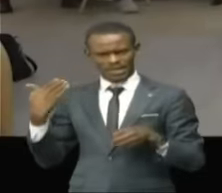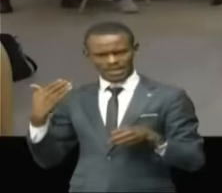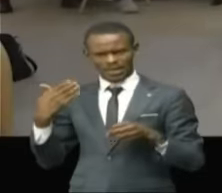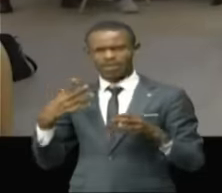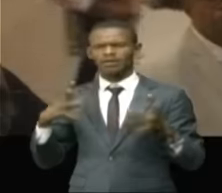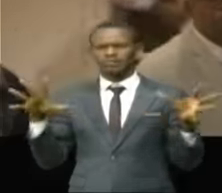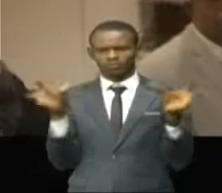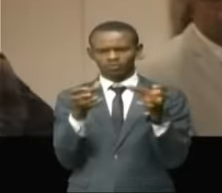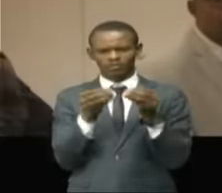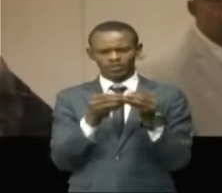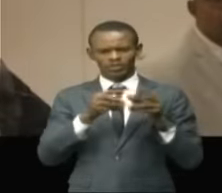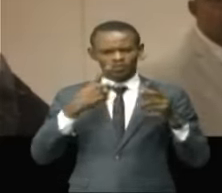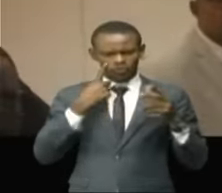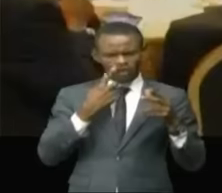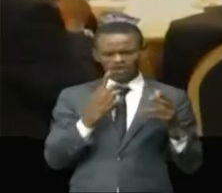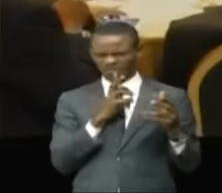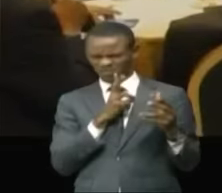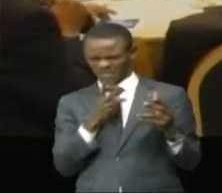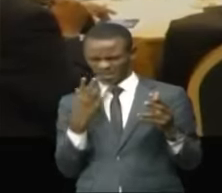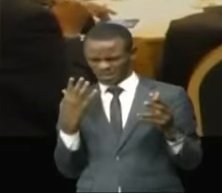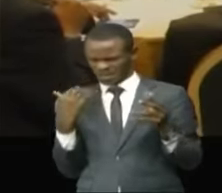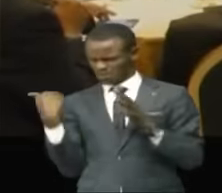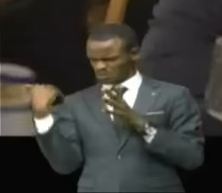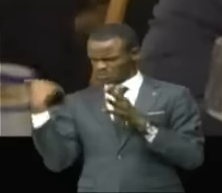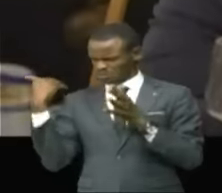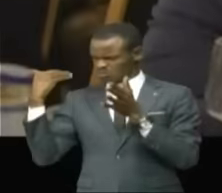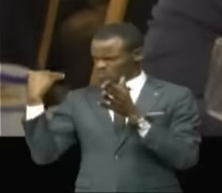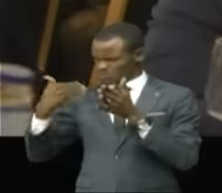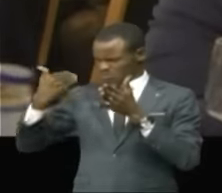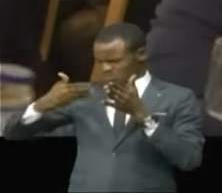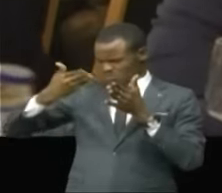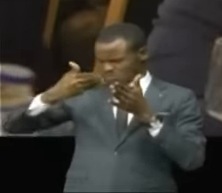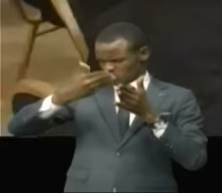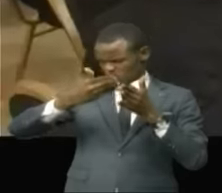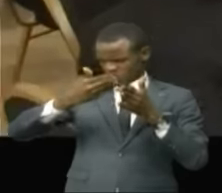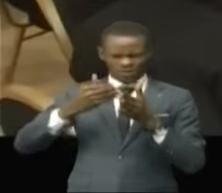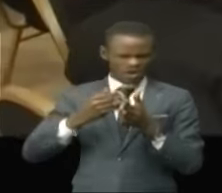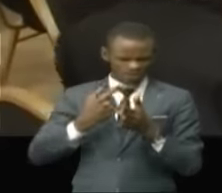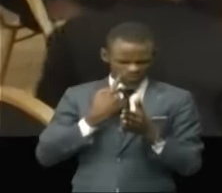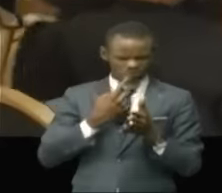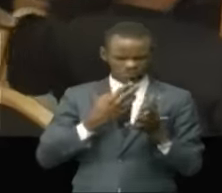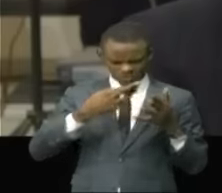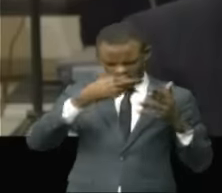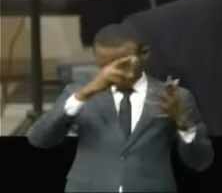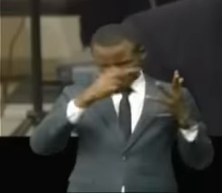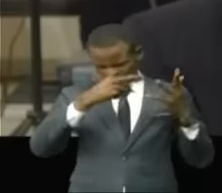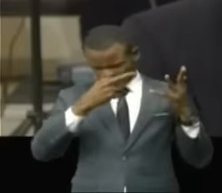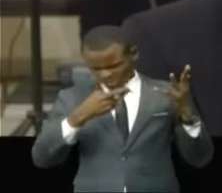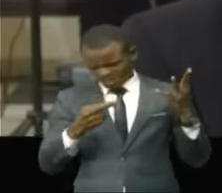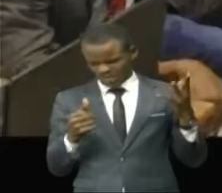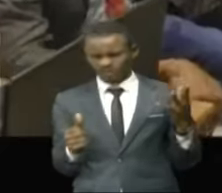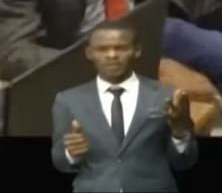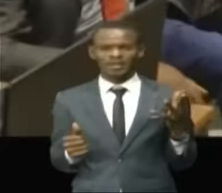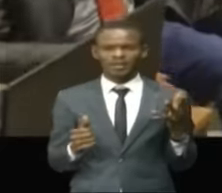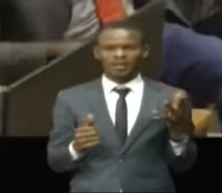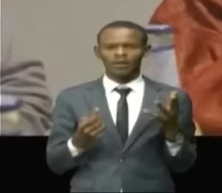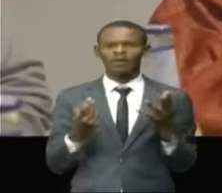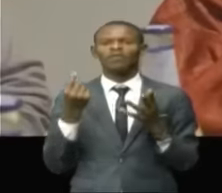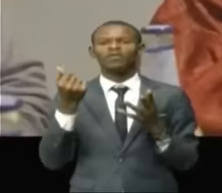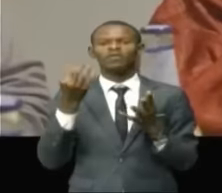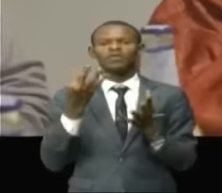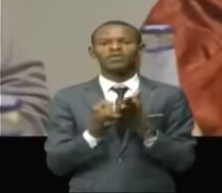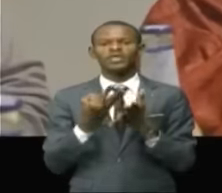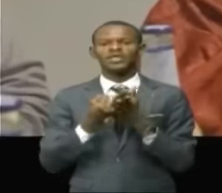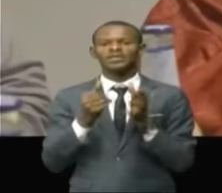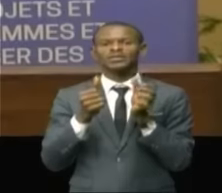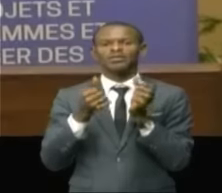été probants et les responsabilités de chaque partie établies pour améliorer, notamment le gouvernement, les FIDA et d'autres bailleurs de